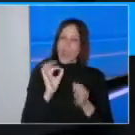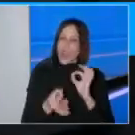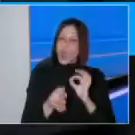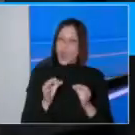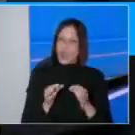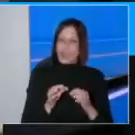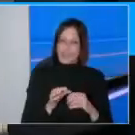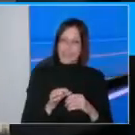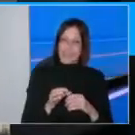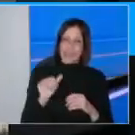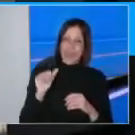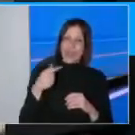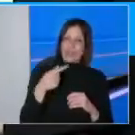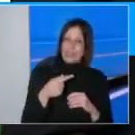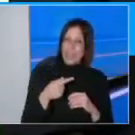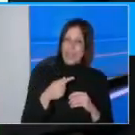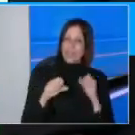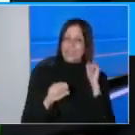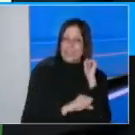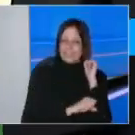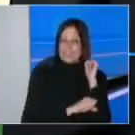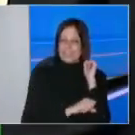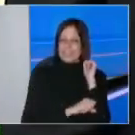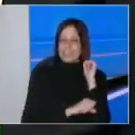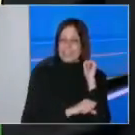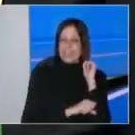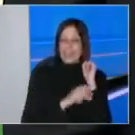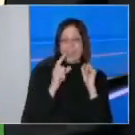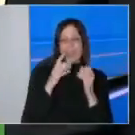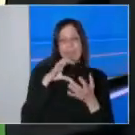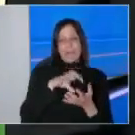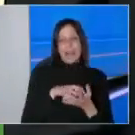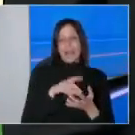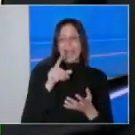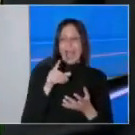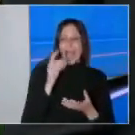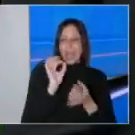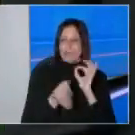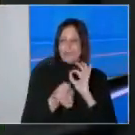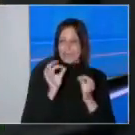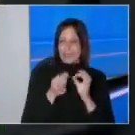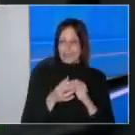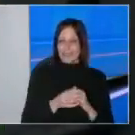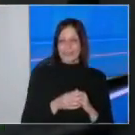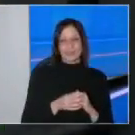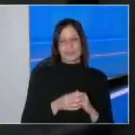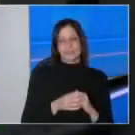סגן ראש המחלקה המשפטית בפורום קהלת, אני מודה לך ששוחחת איתנו שוב. תודה, ערב טוב. תודה, ערב טוב.